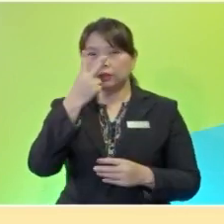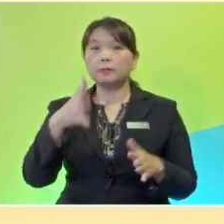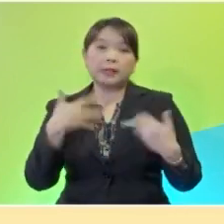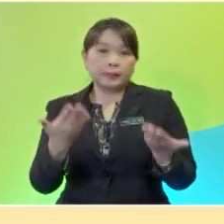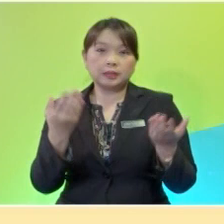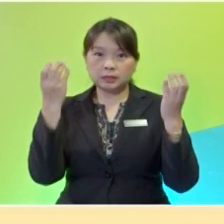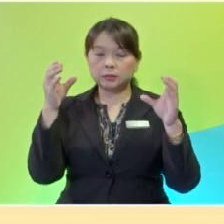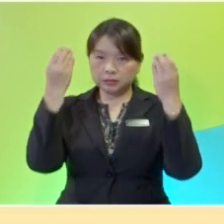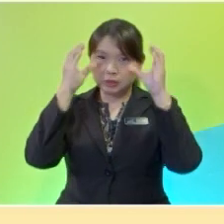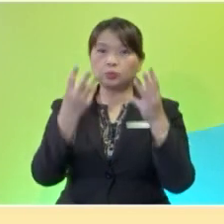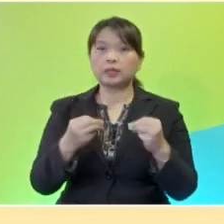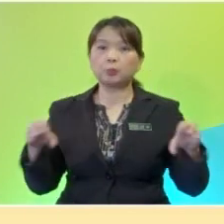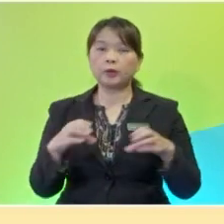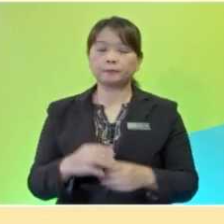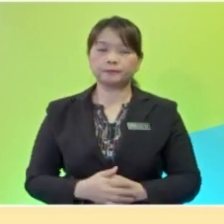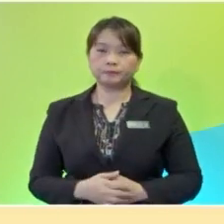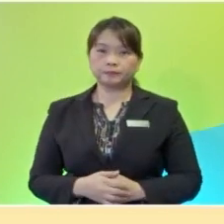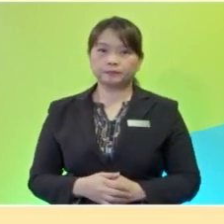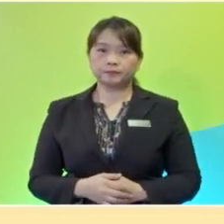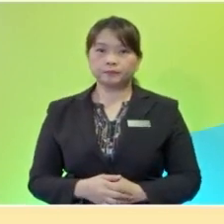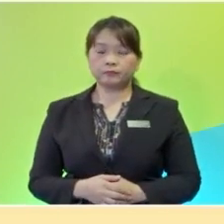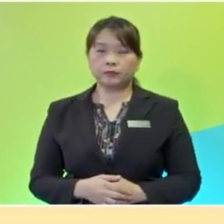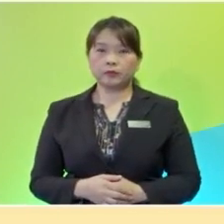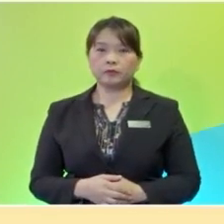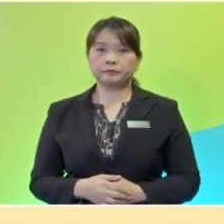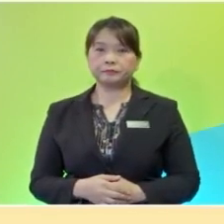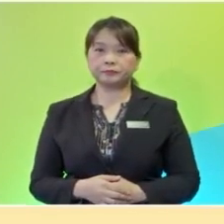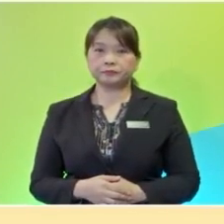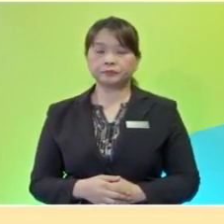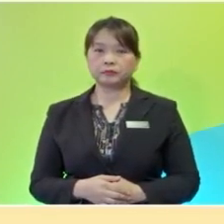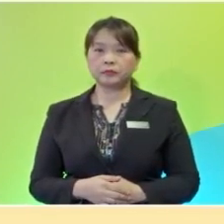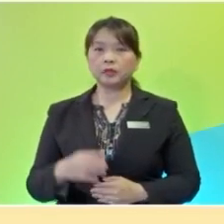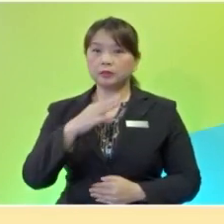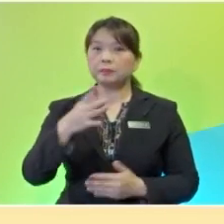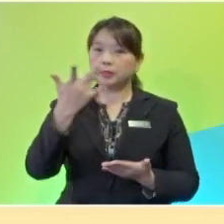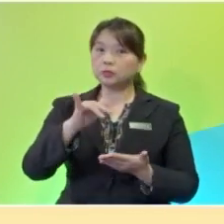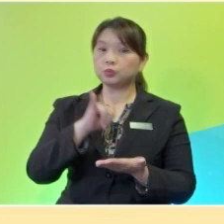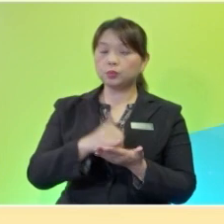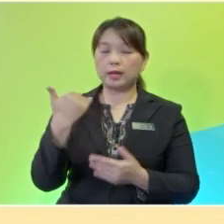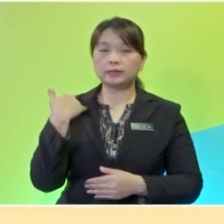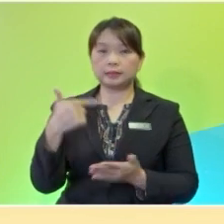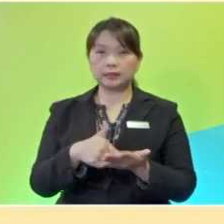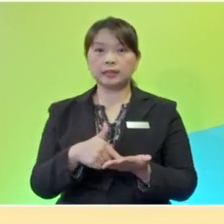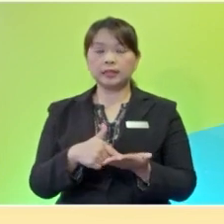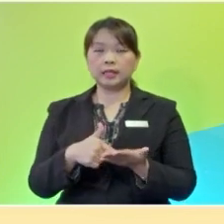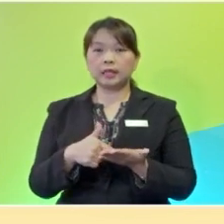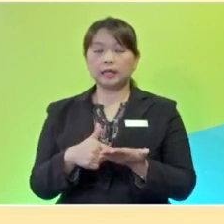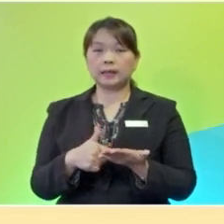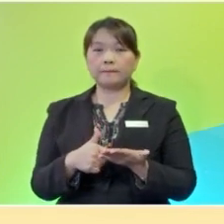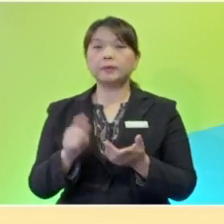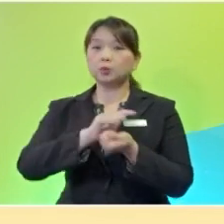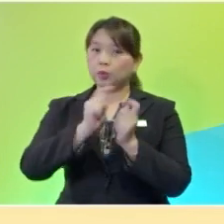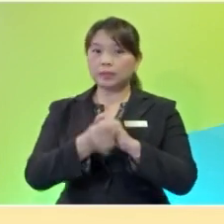行。再来，学生和学生学习资料的一个呈现的方式，就是学生呢可以通过他手上有的学习资料，他理